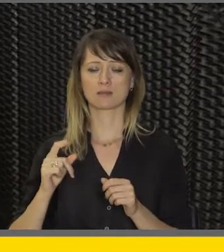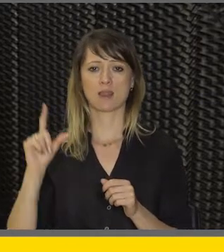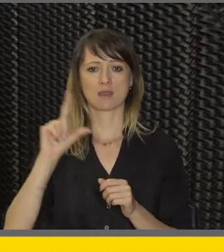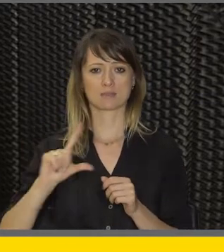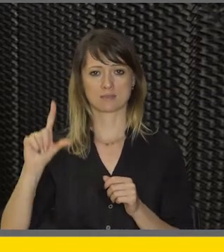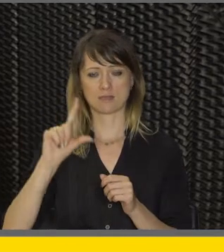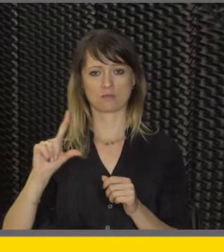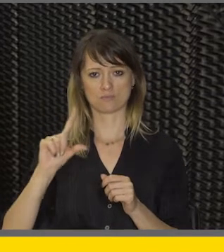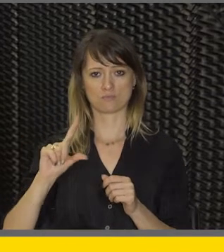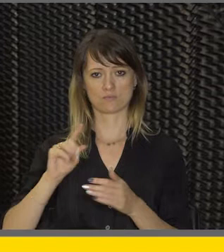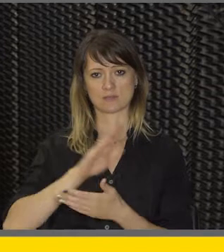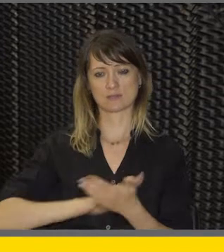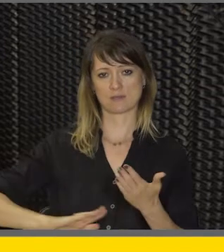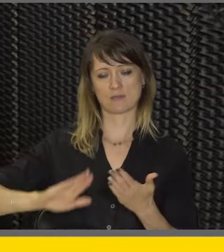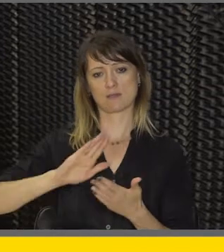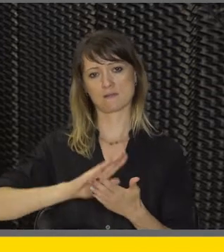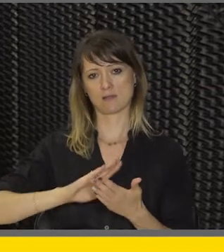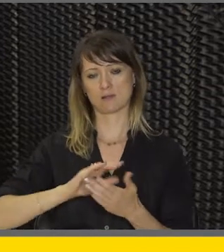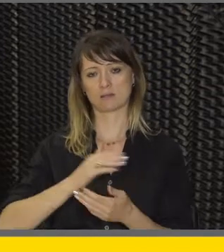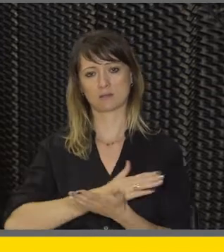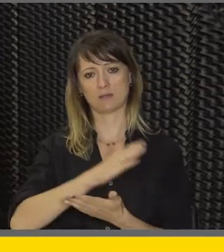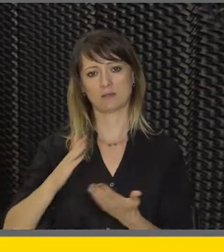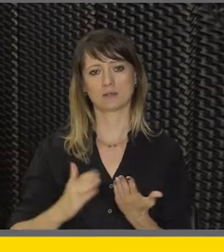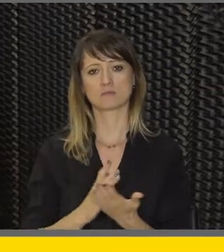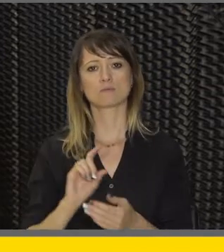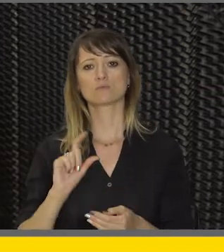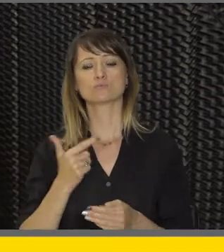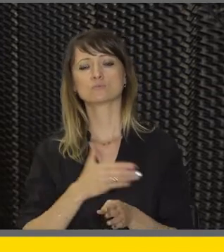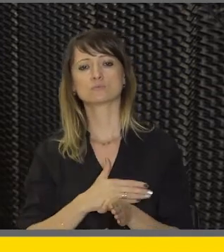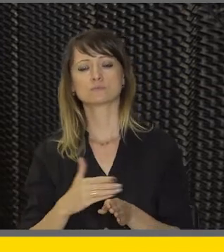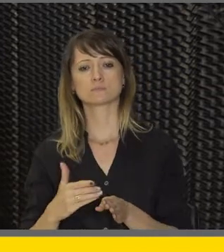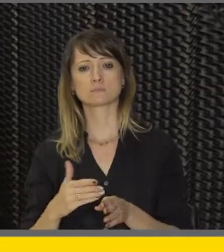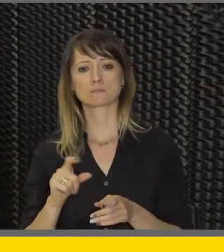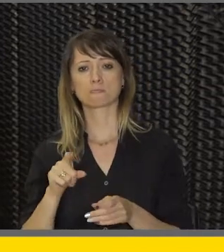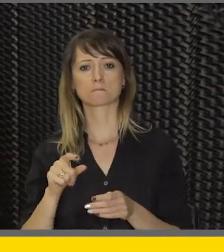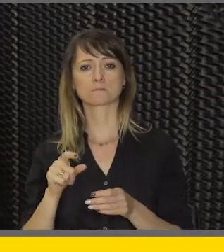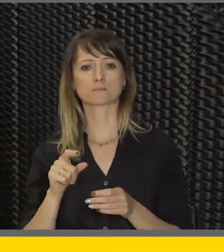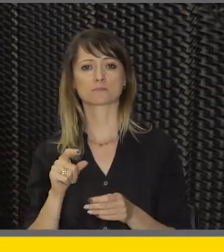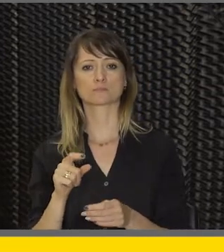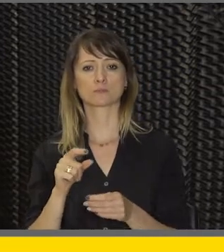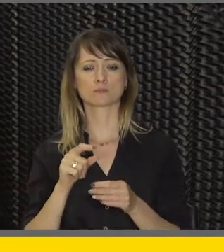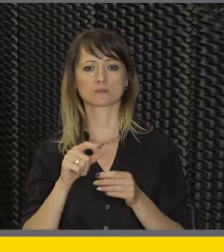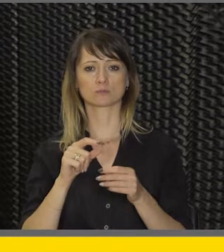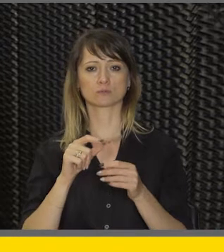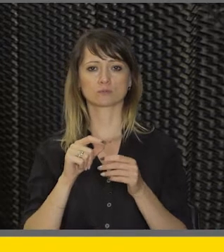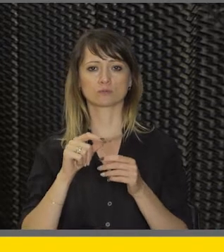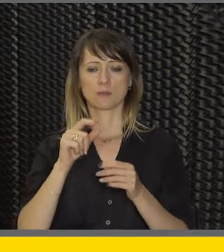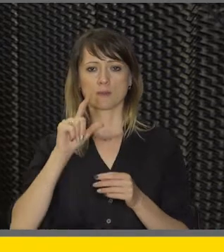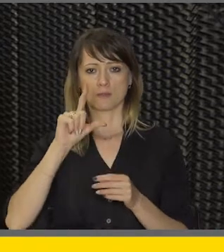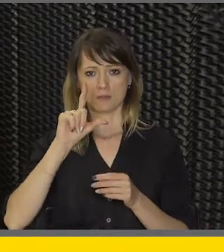kraju. Co dalej? Proszę Państwa, te cudowne kody PKD, które tam wcześniej były wymienione, odnieśliśmy